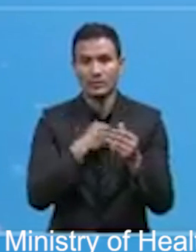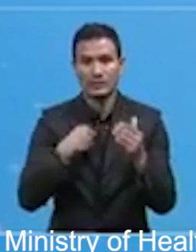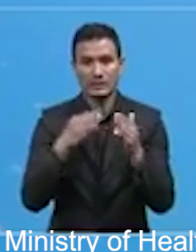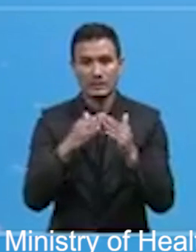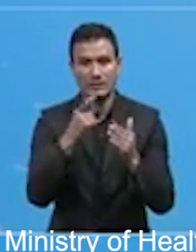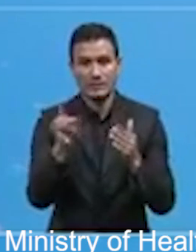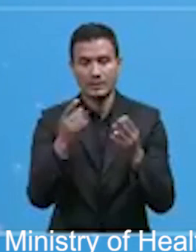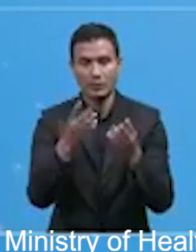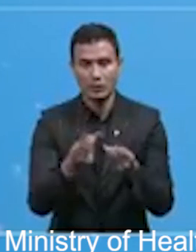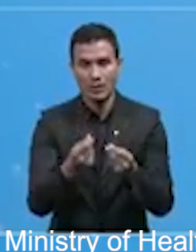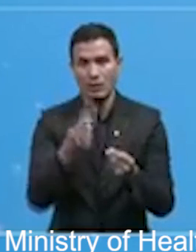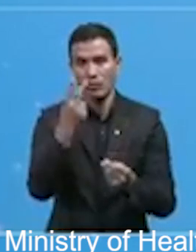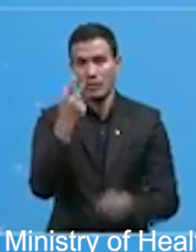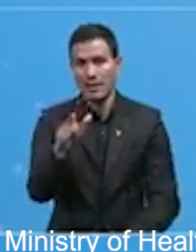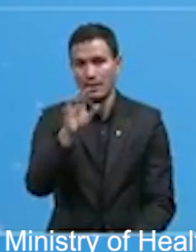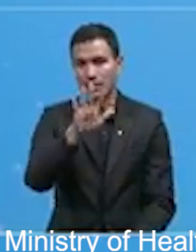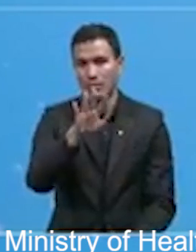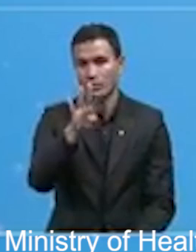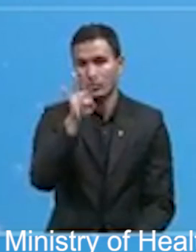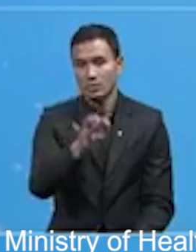डिस्चार्ज हुनेको संख्या